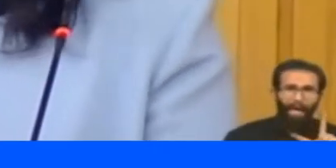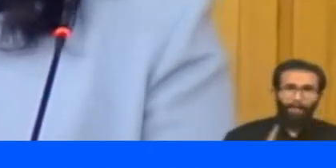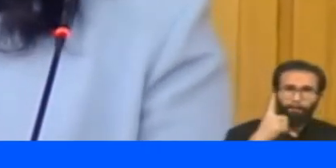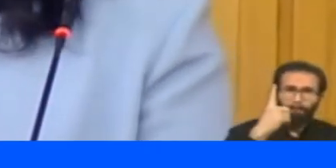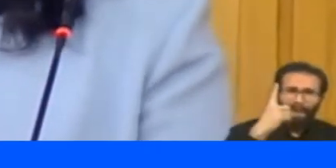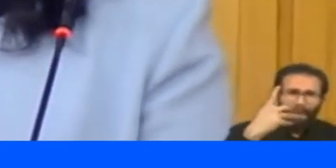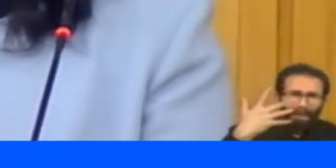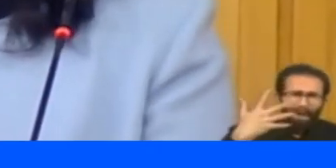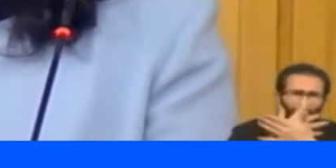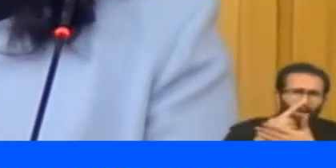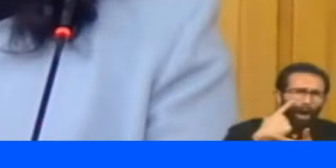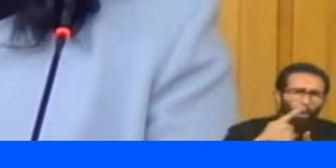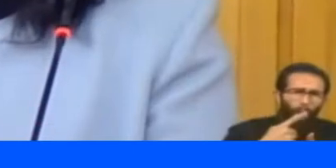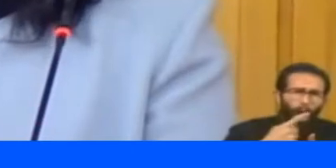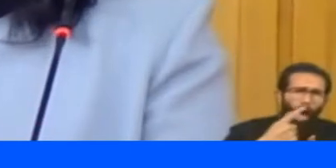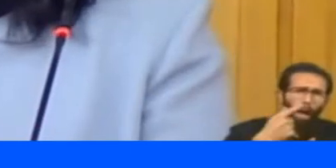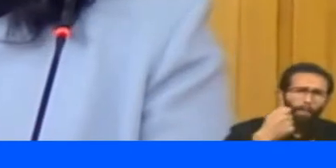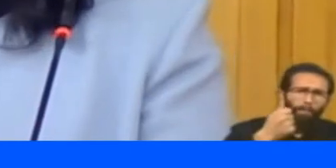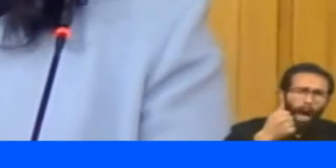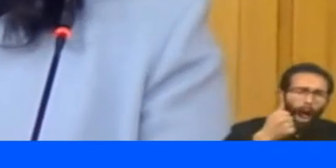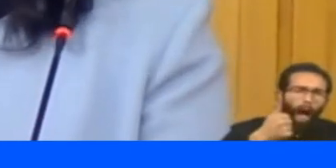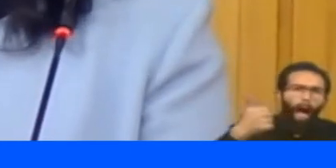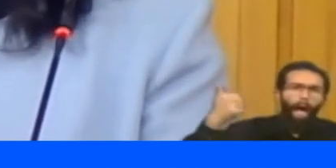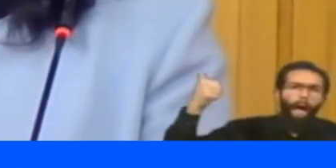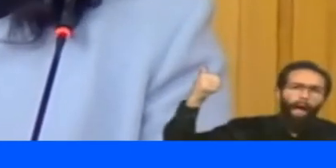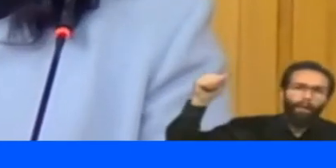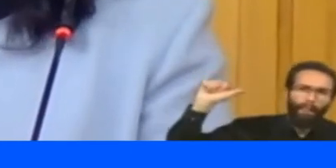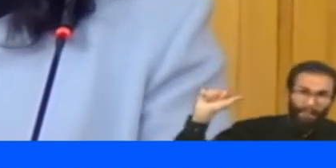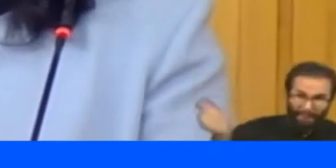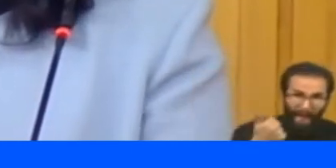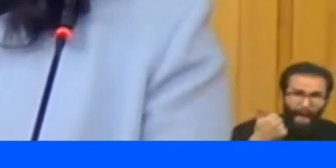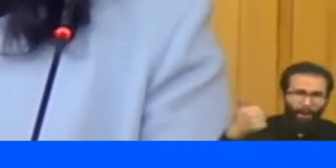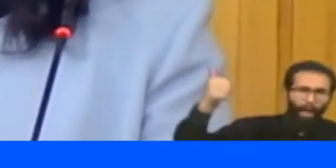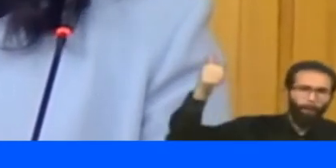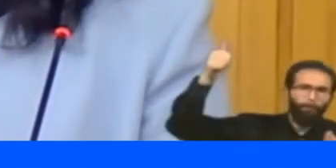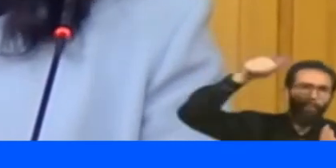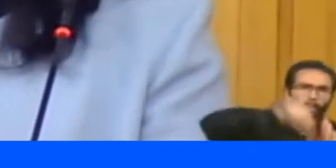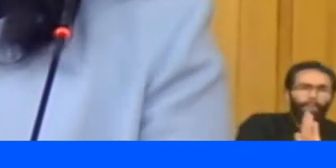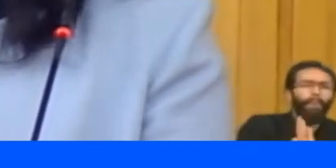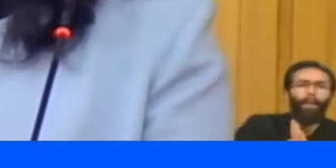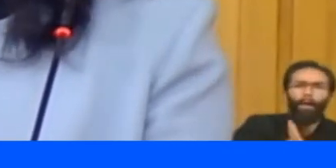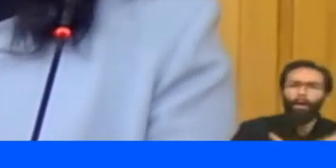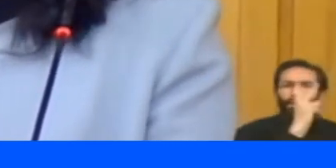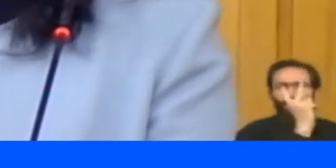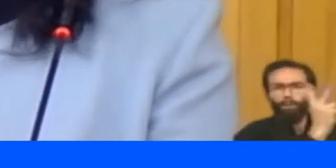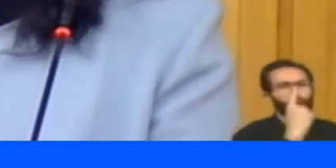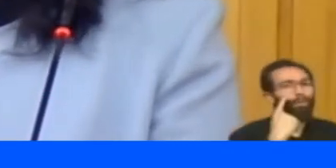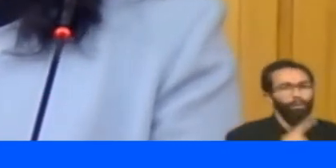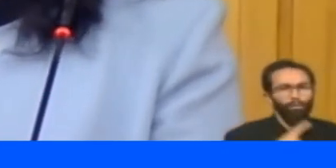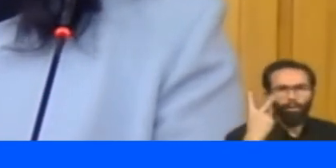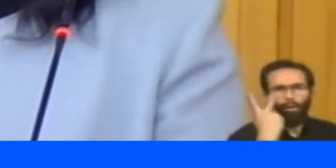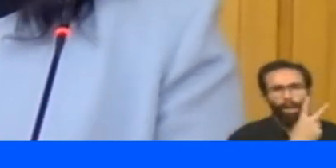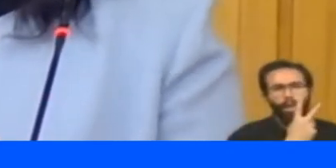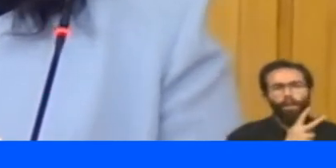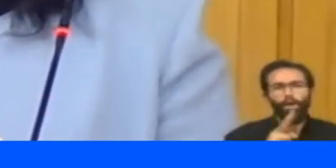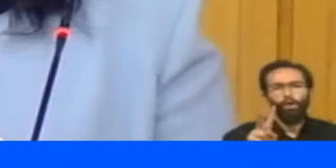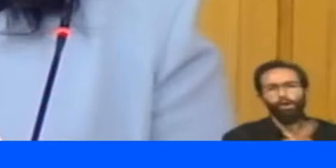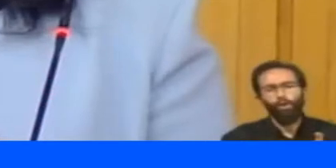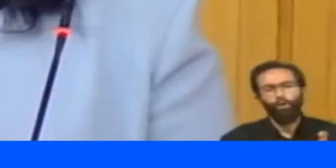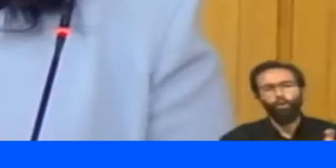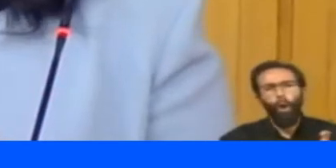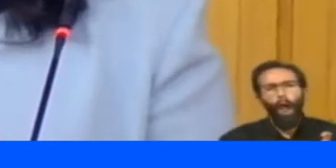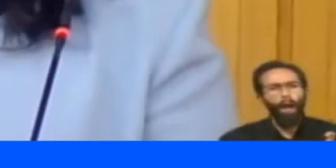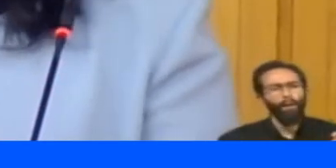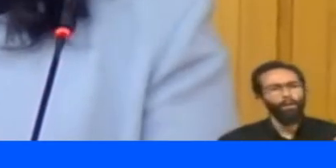indirerek önceden yaptığınız büyük dolar vurgunlarınızda istikrar vardır, bunu da biliyoruz.